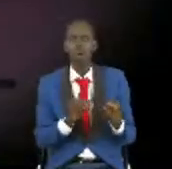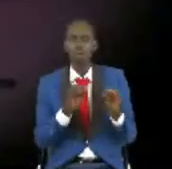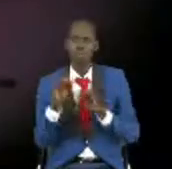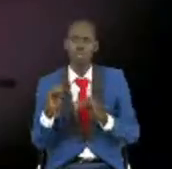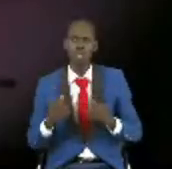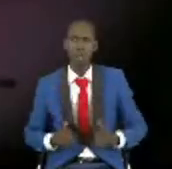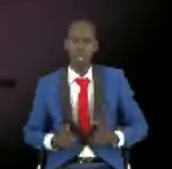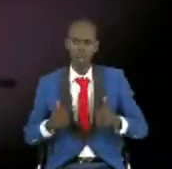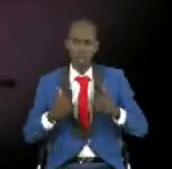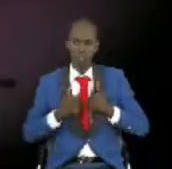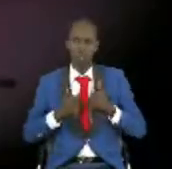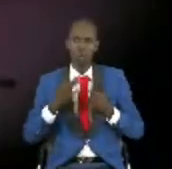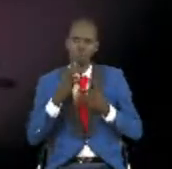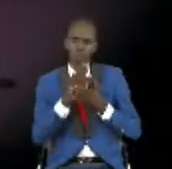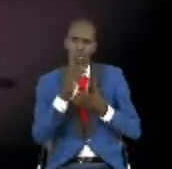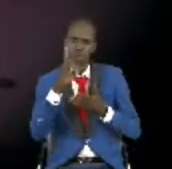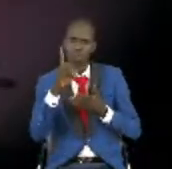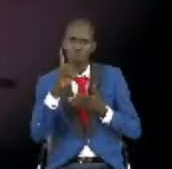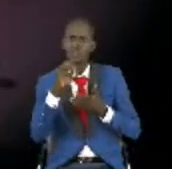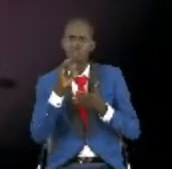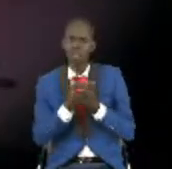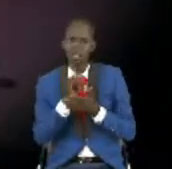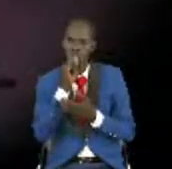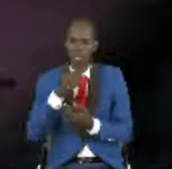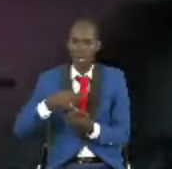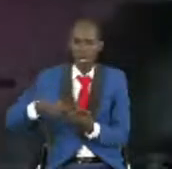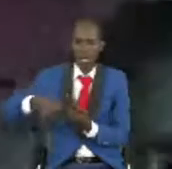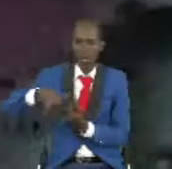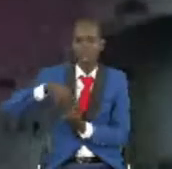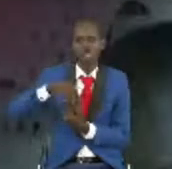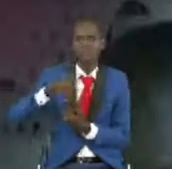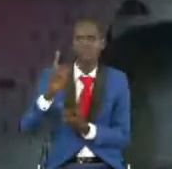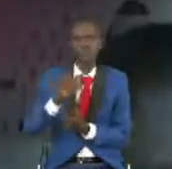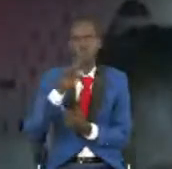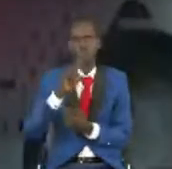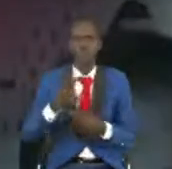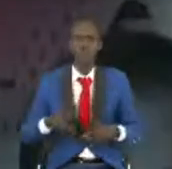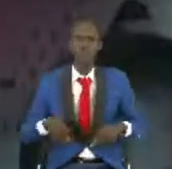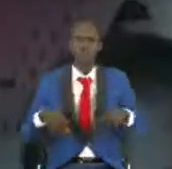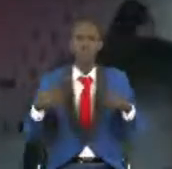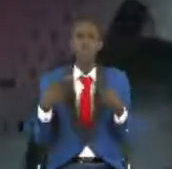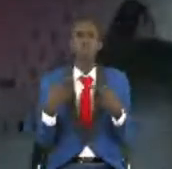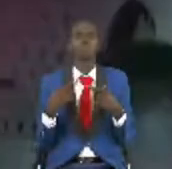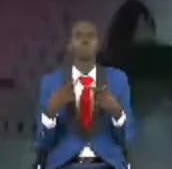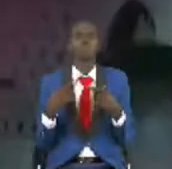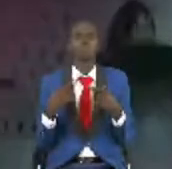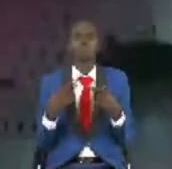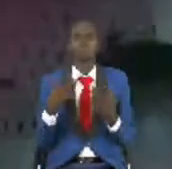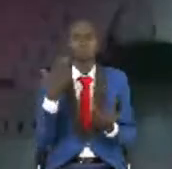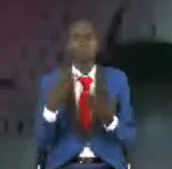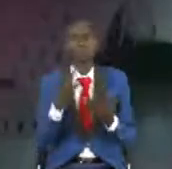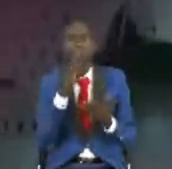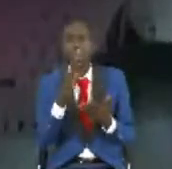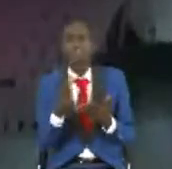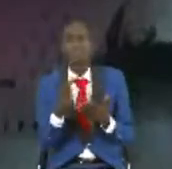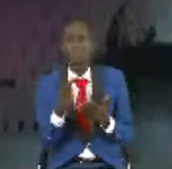Occupons-nous donc rapidement de ceux qui ont donné leur main et leur vie, qui ont levé leur main ce soir.